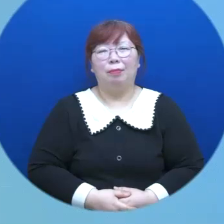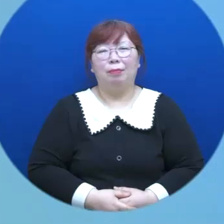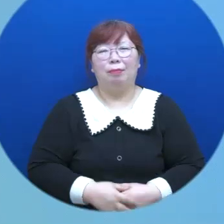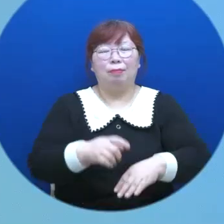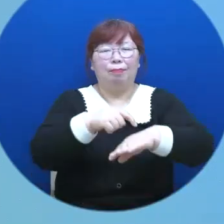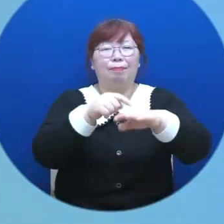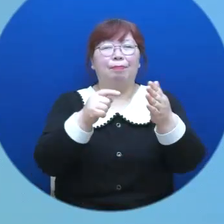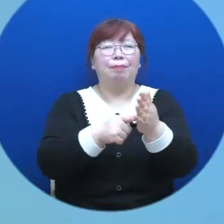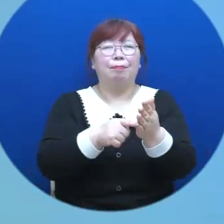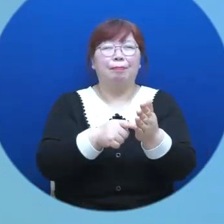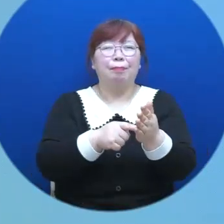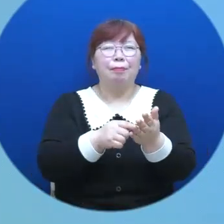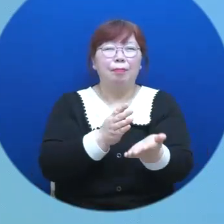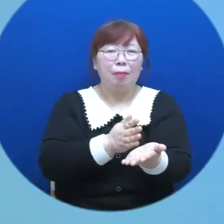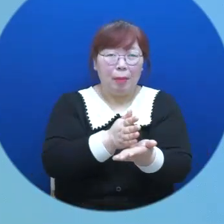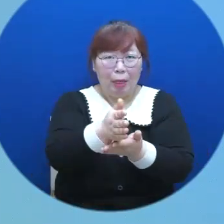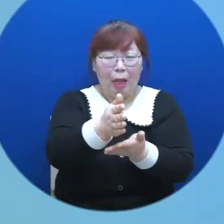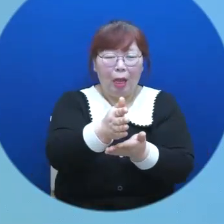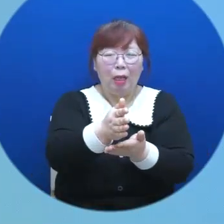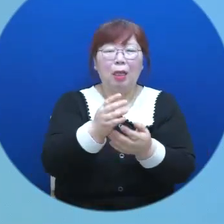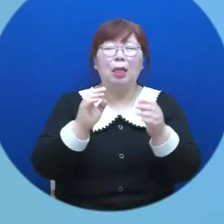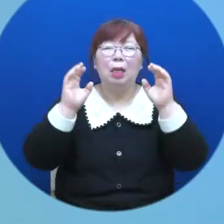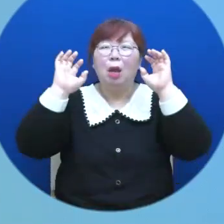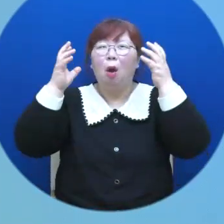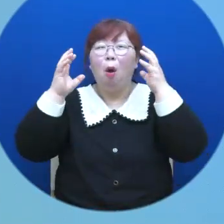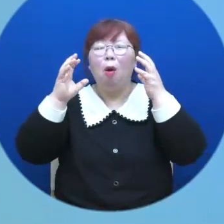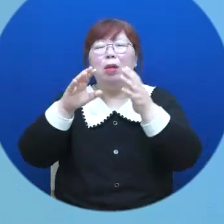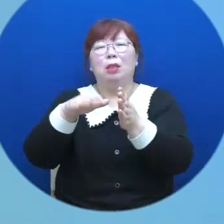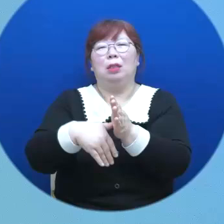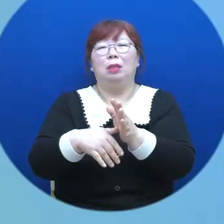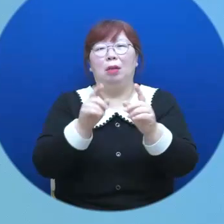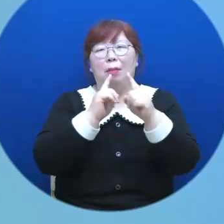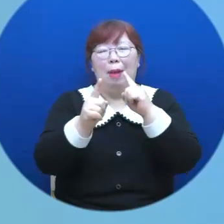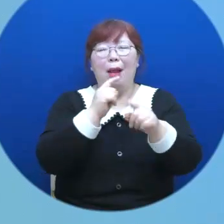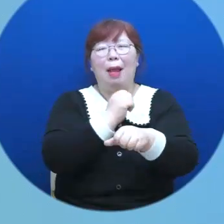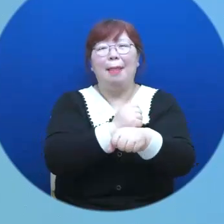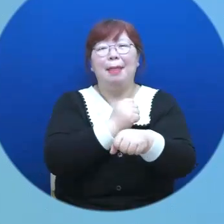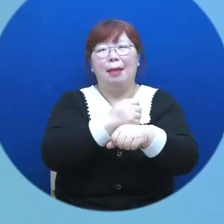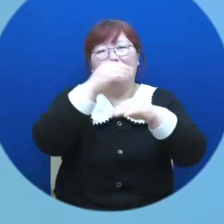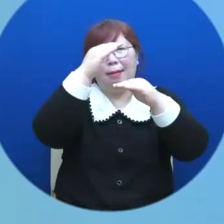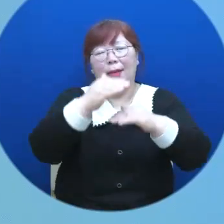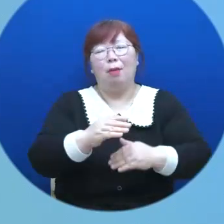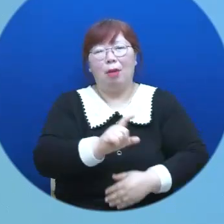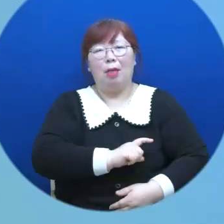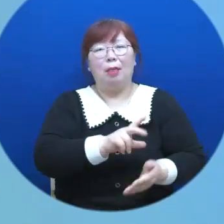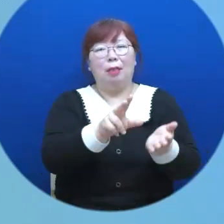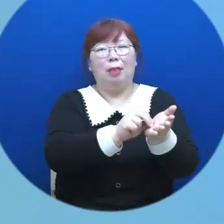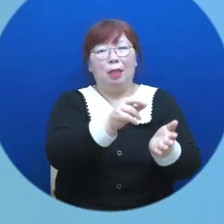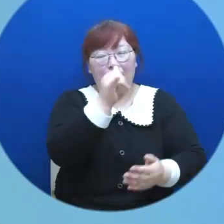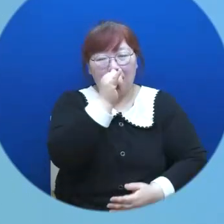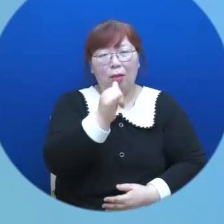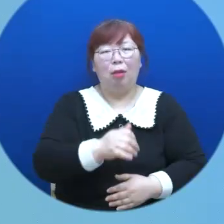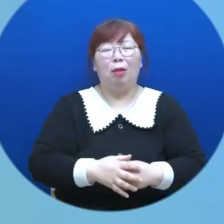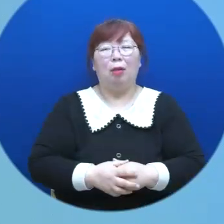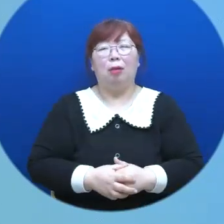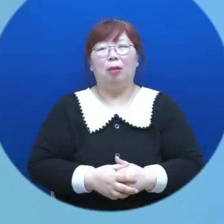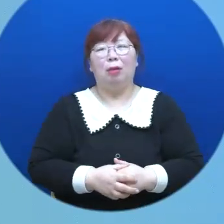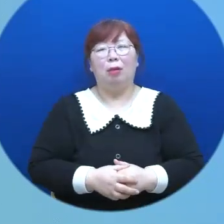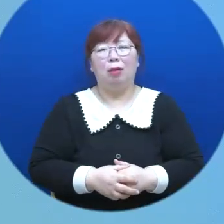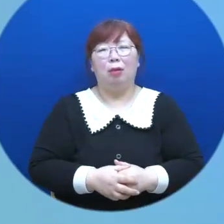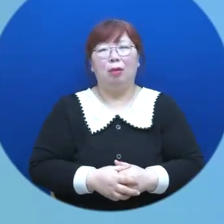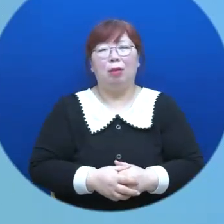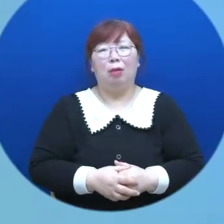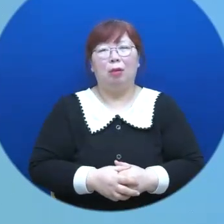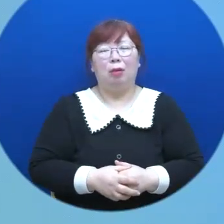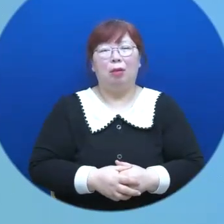심리학이 어린 시절을 말하다 라는 책이 있어요. 우누바라는 사람이 썼는데 여기에